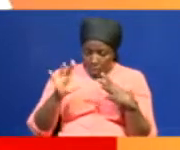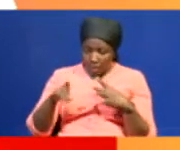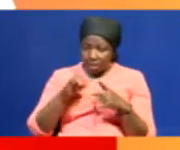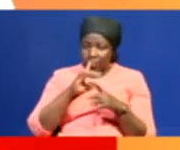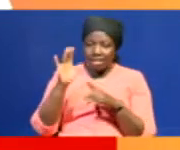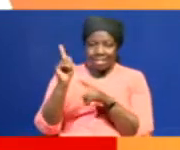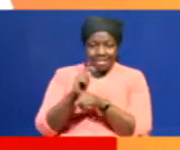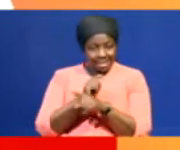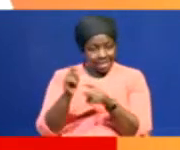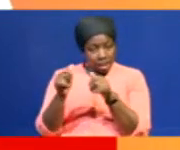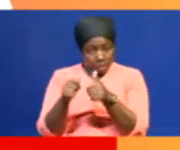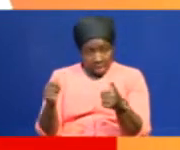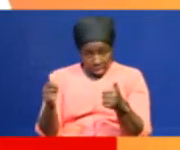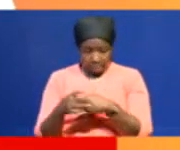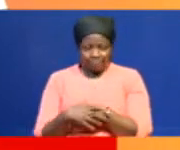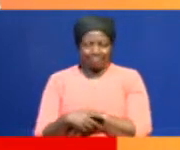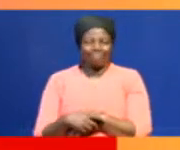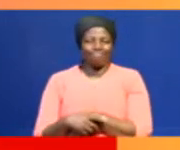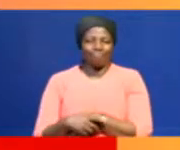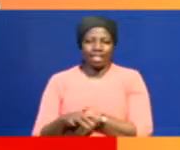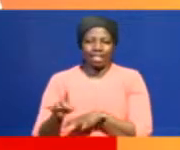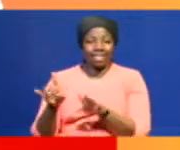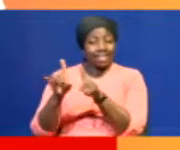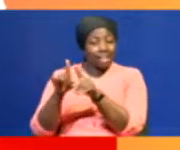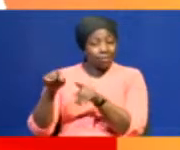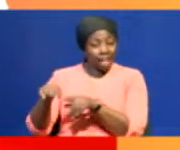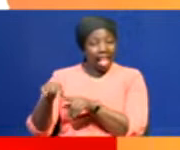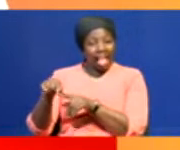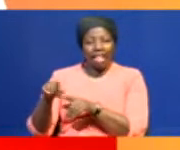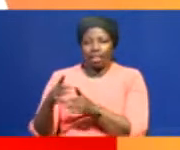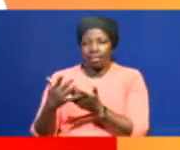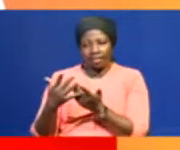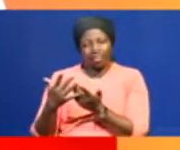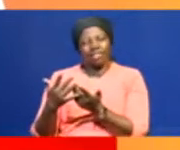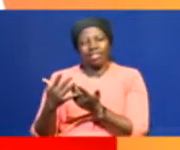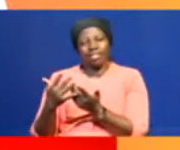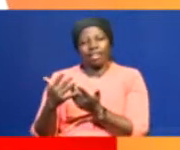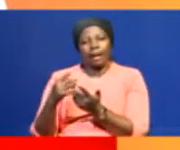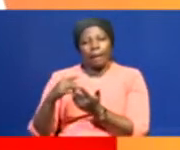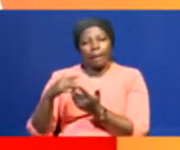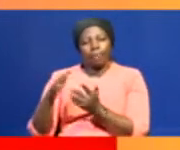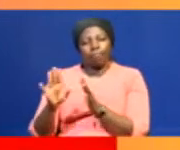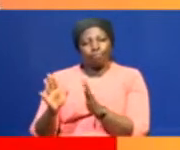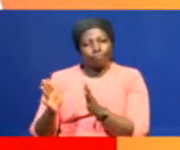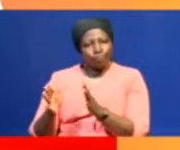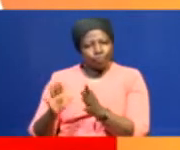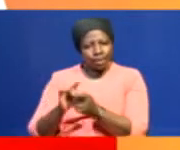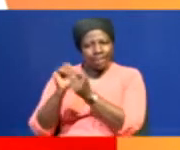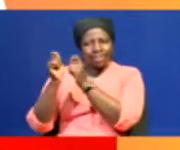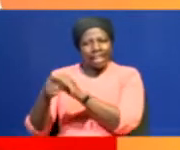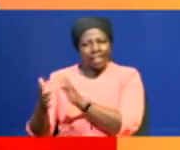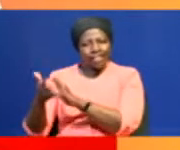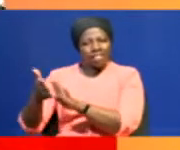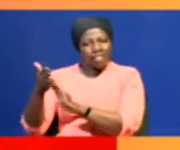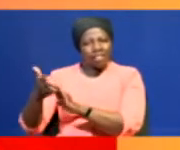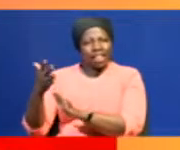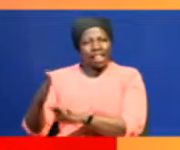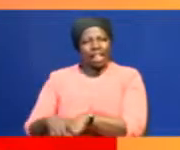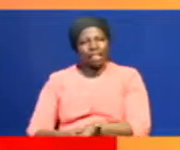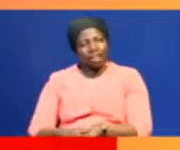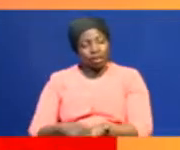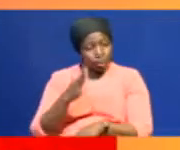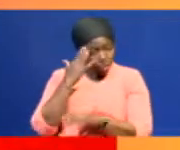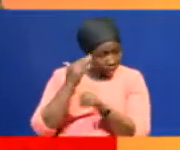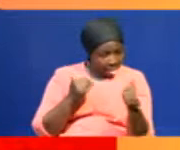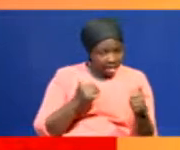vizuri. Na pia inapika haraka sana. Si kama unajua ile ya mafuta una change gear alafu speed